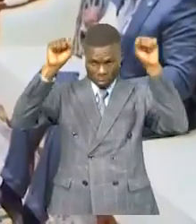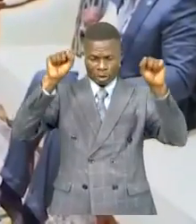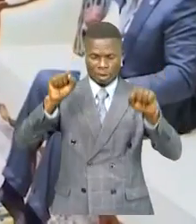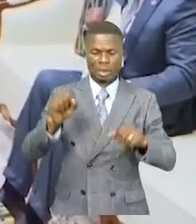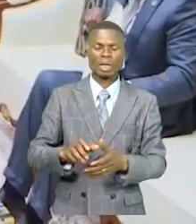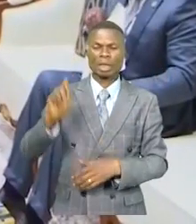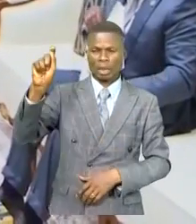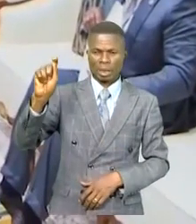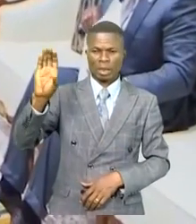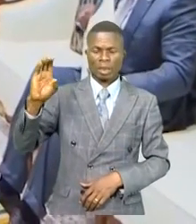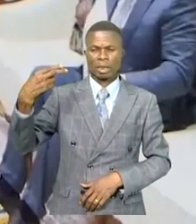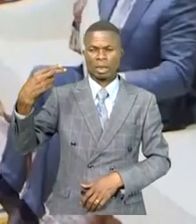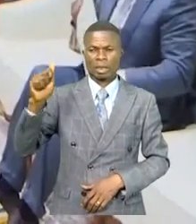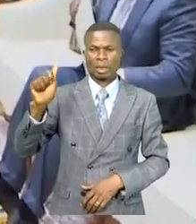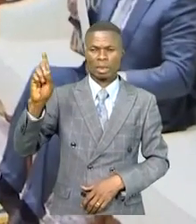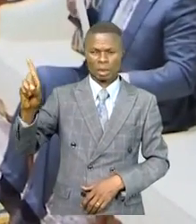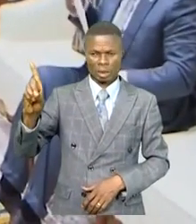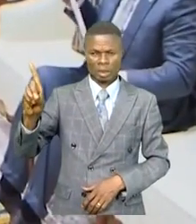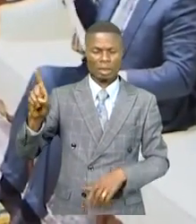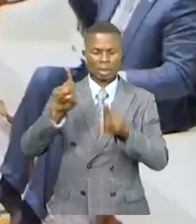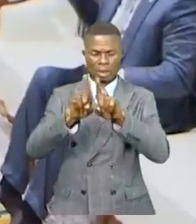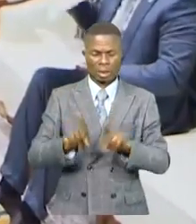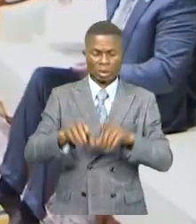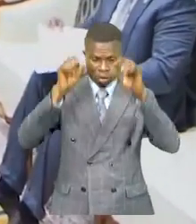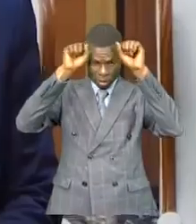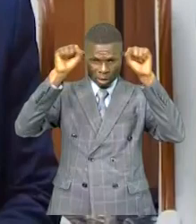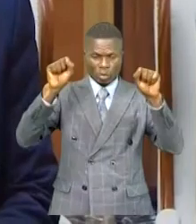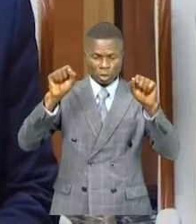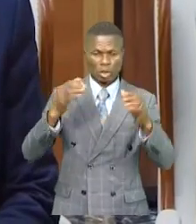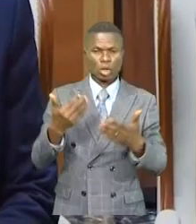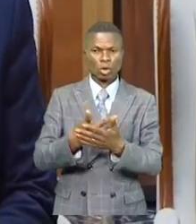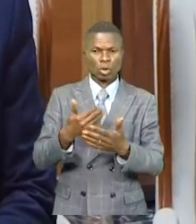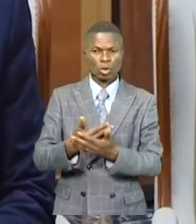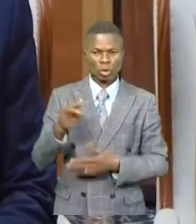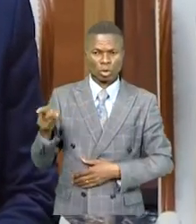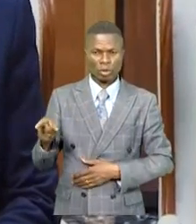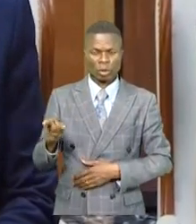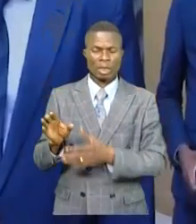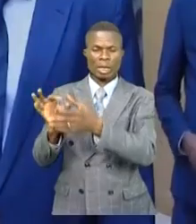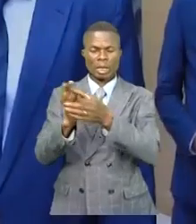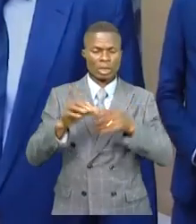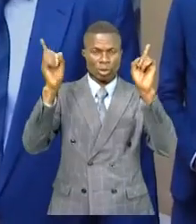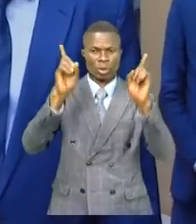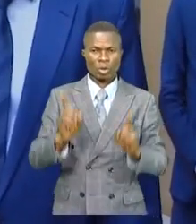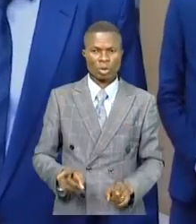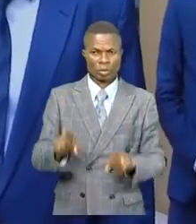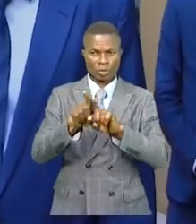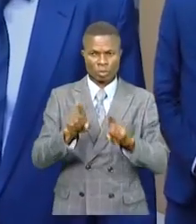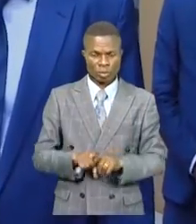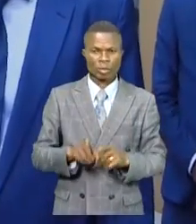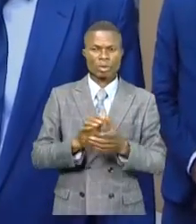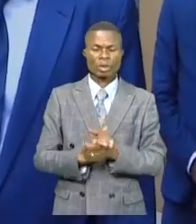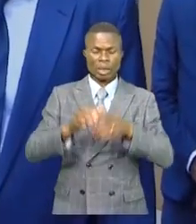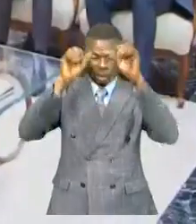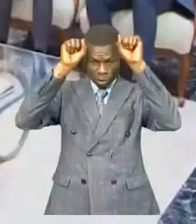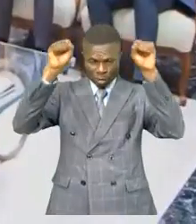les mercenaires venus de la Libye, au président en exercice de l'Union africaine, mais aussi au président de la République